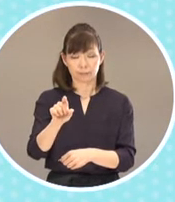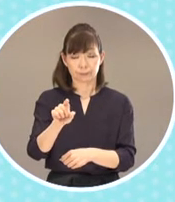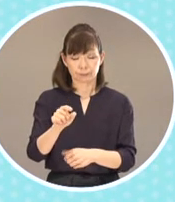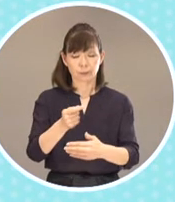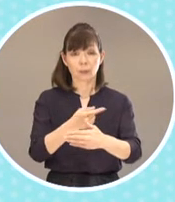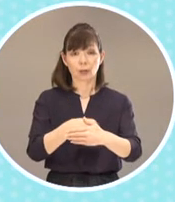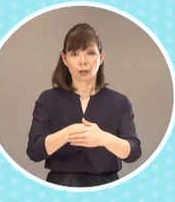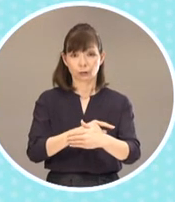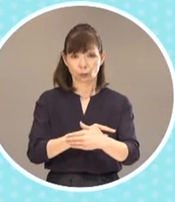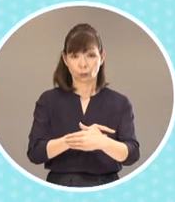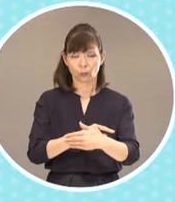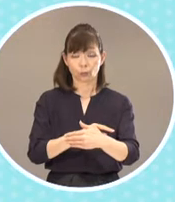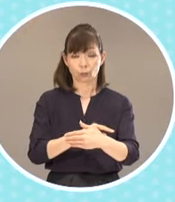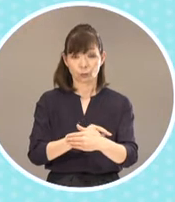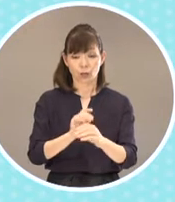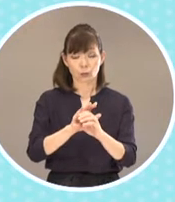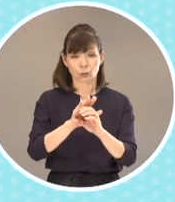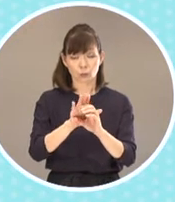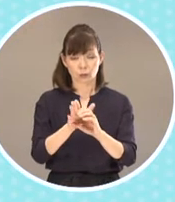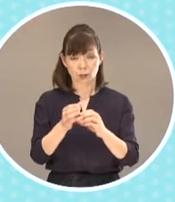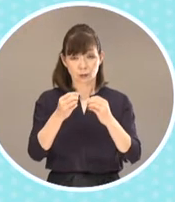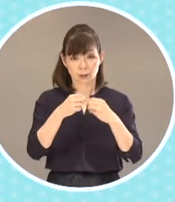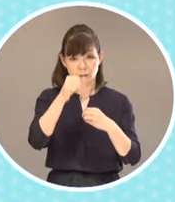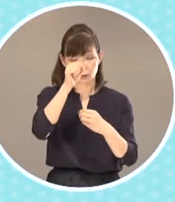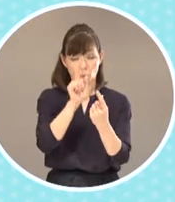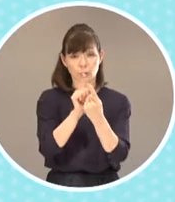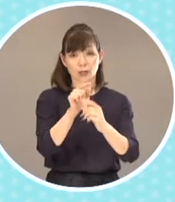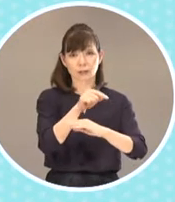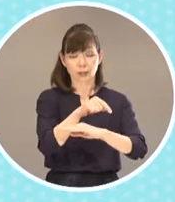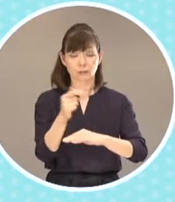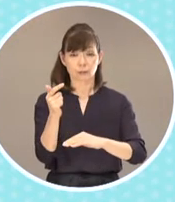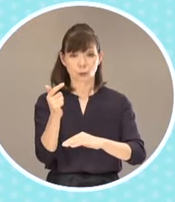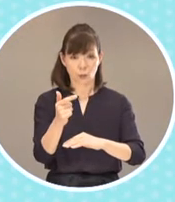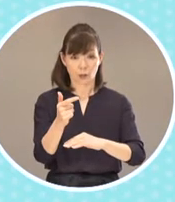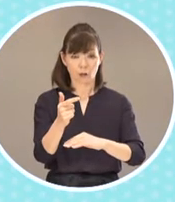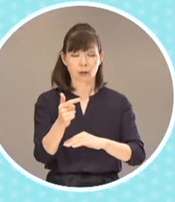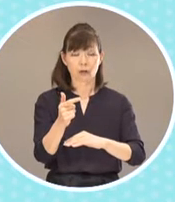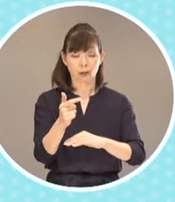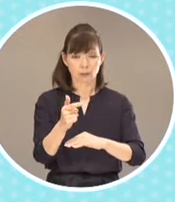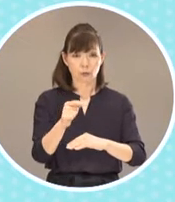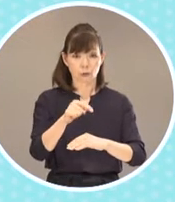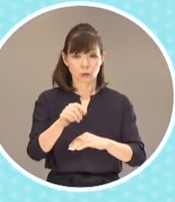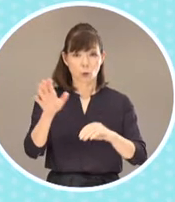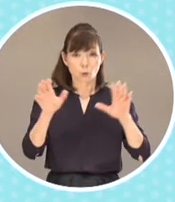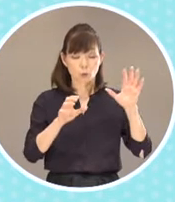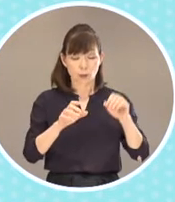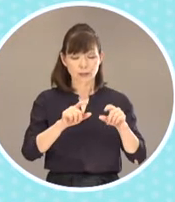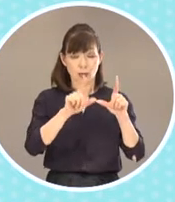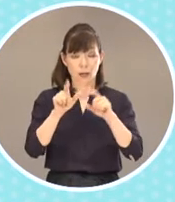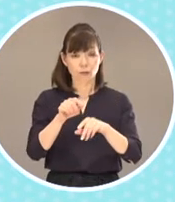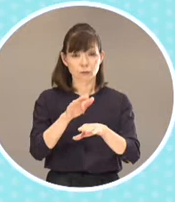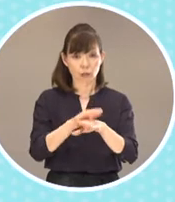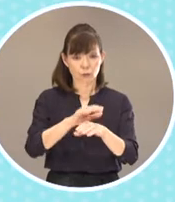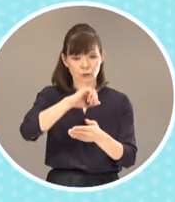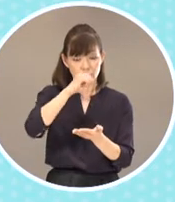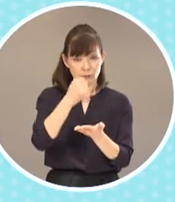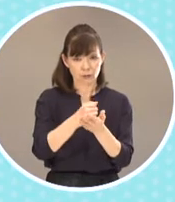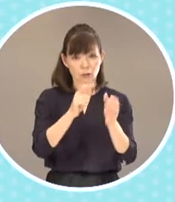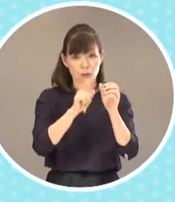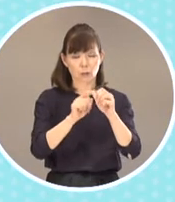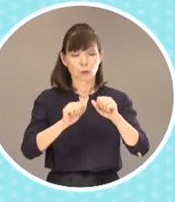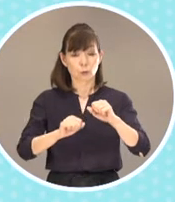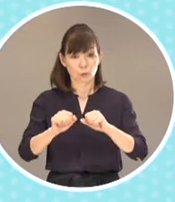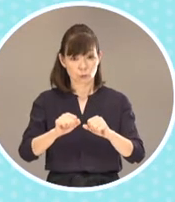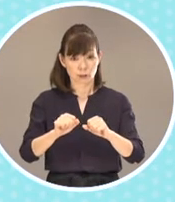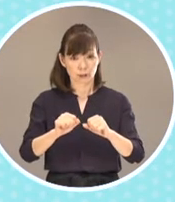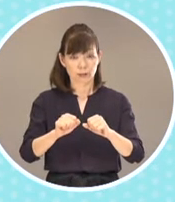な内訳は新型コロナウイルス感染症対策の強化や、それぞれの欲張りなライフスタイルの実現に向けた取り組み、さ